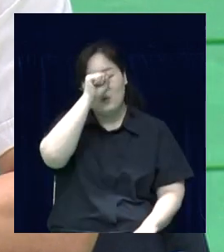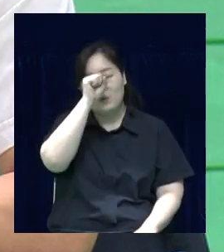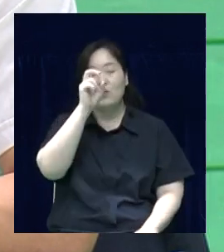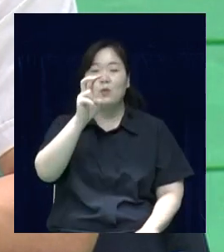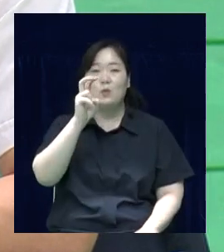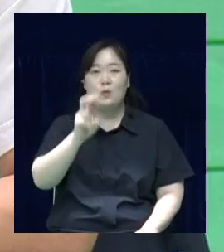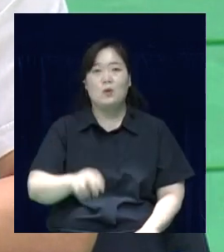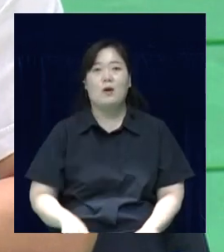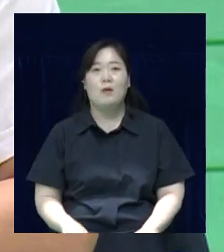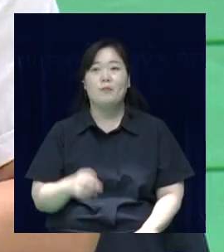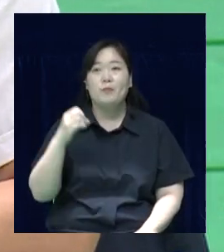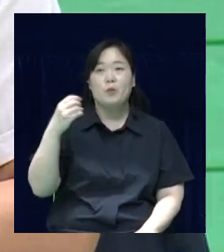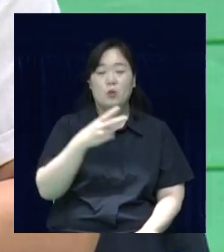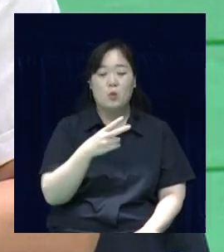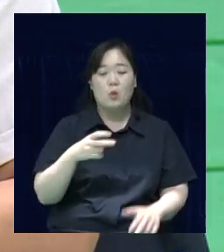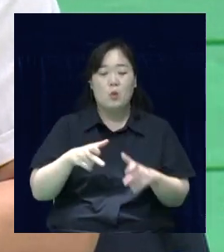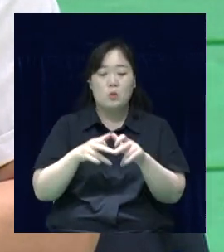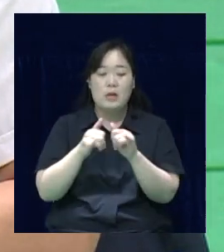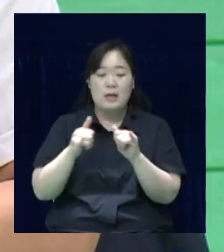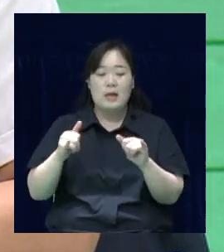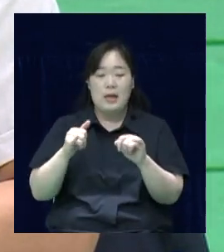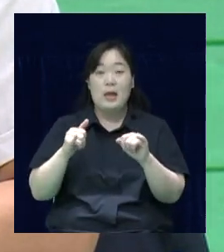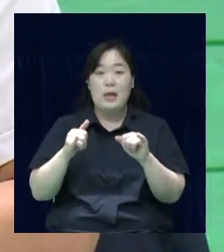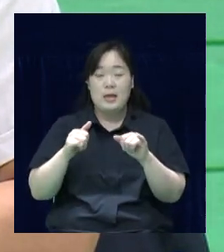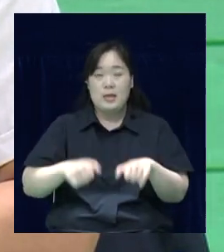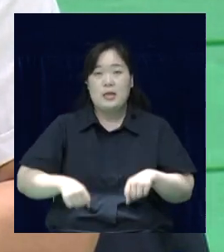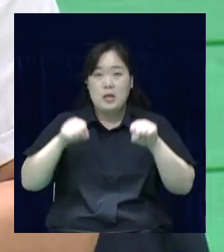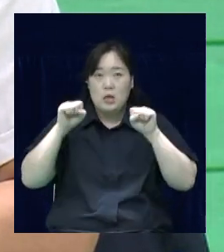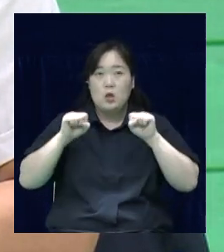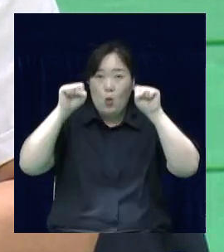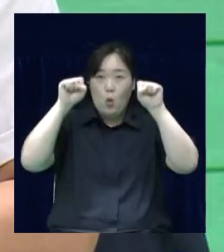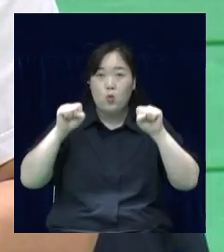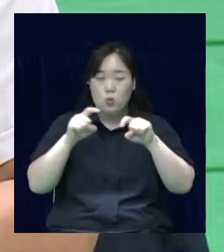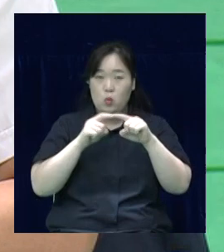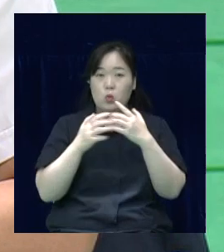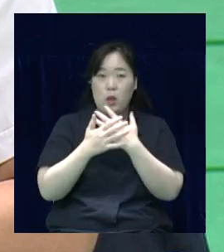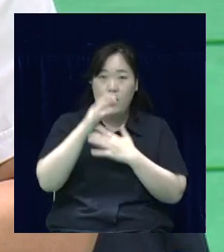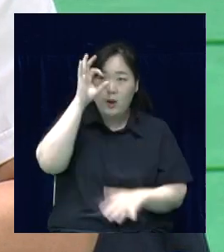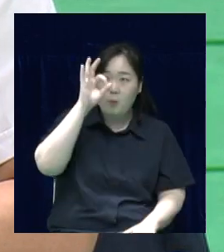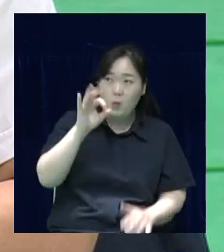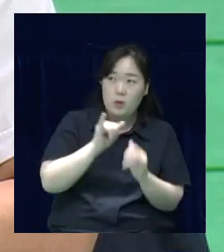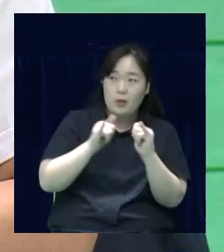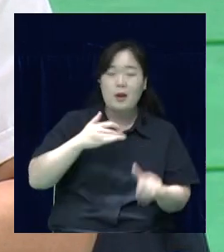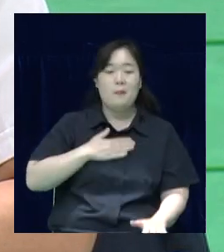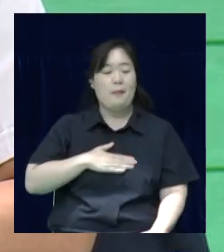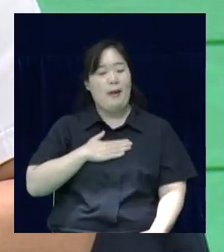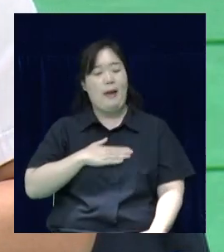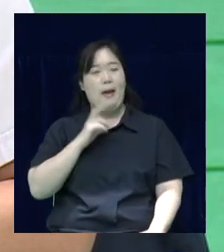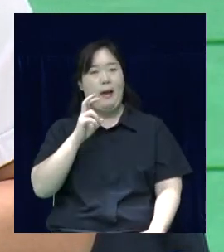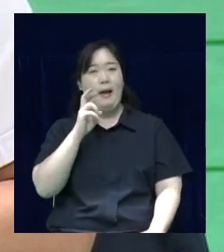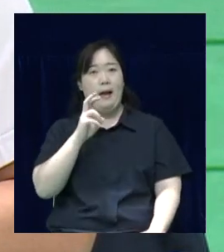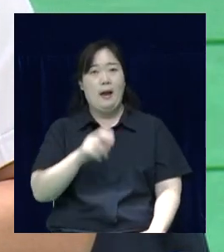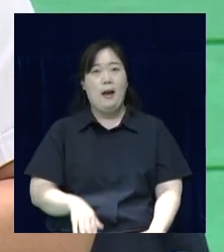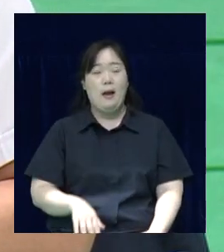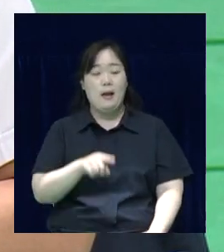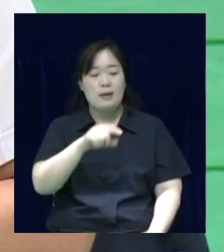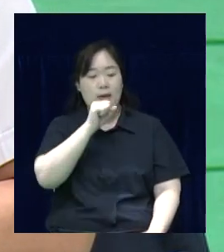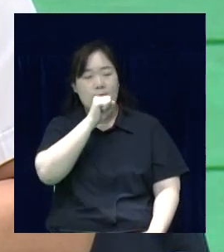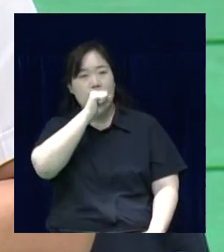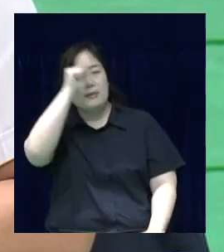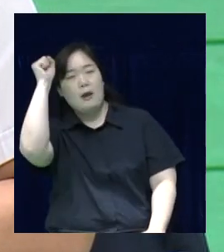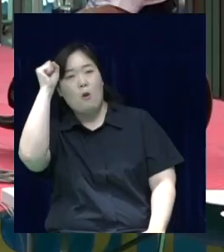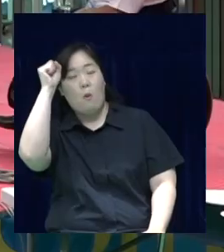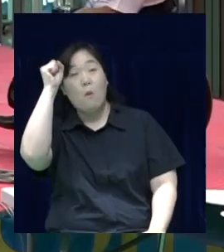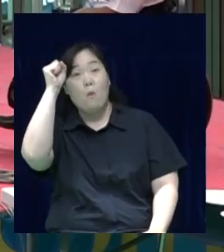생각되어집니다. 네, 그리고 아마 이제 장애인 역도 이 대회를 보신 분들은 좀 아시겠지만 워낙에 이 합격을 받기 위한